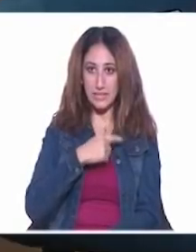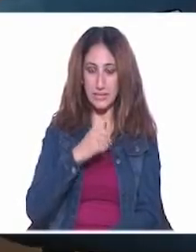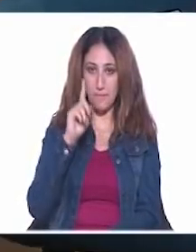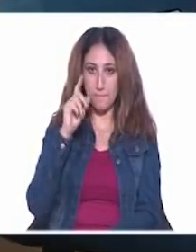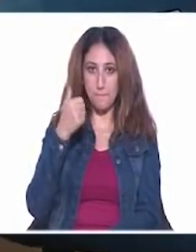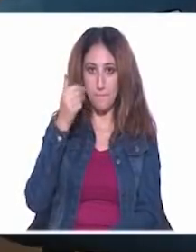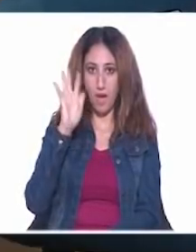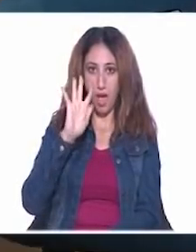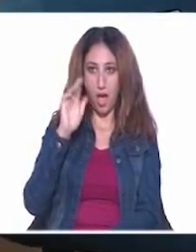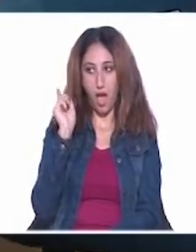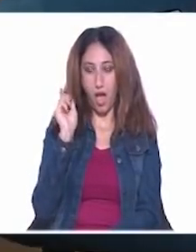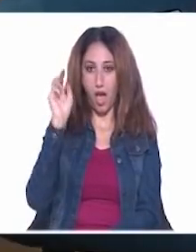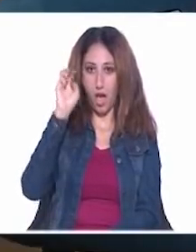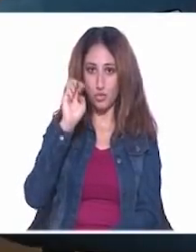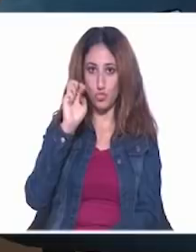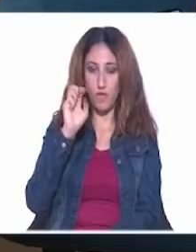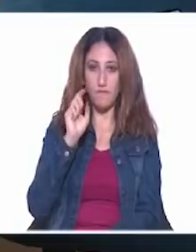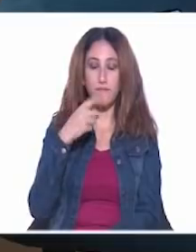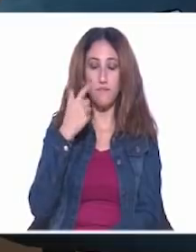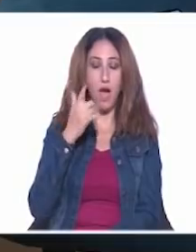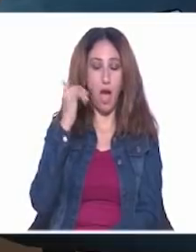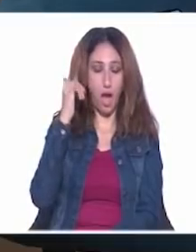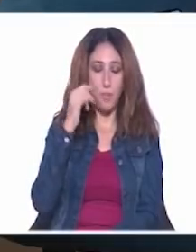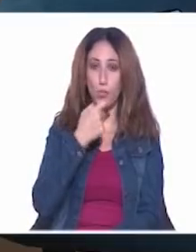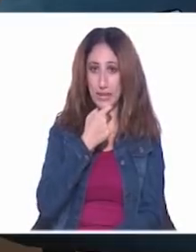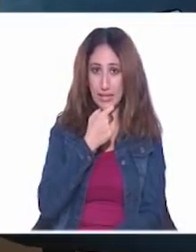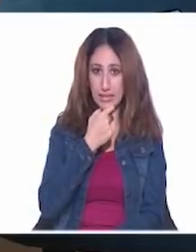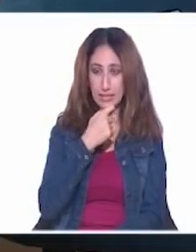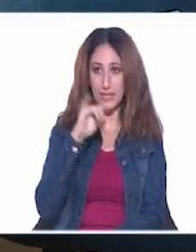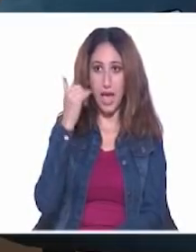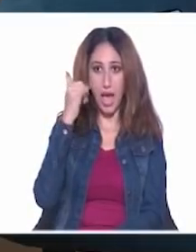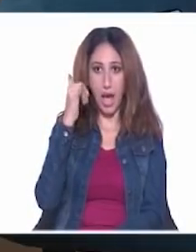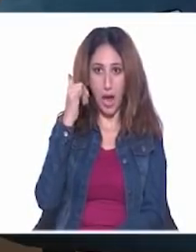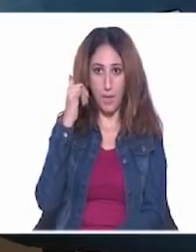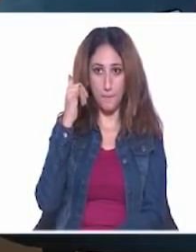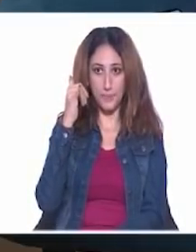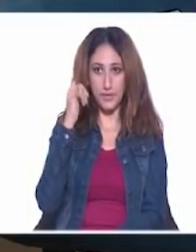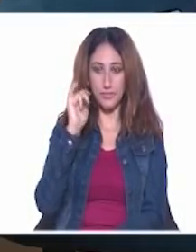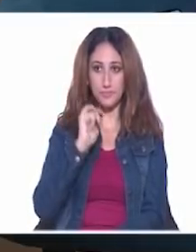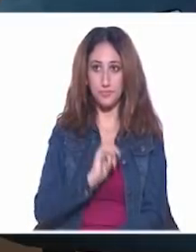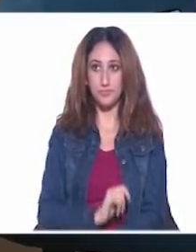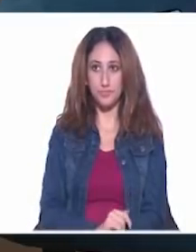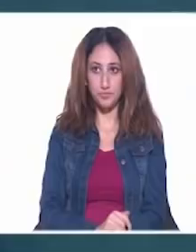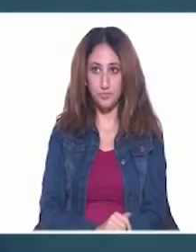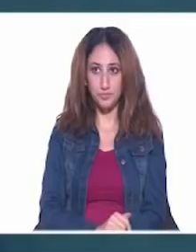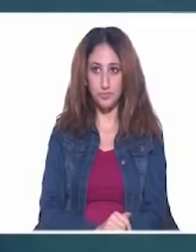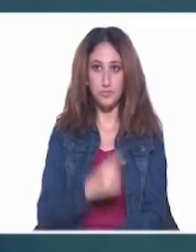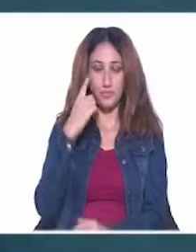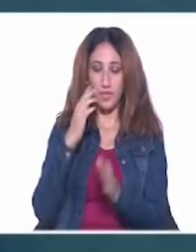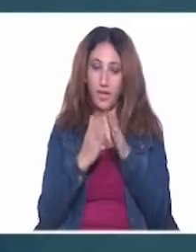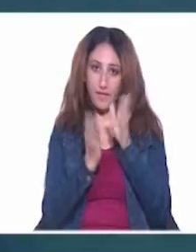اشرف. اشرف. انجليزي ولا عربي؟ عربي. عربي. سبيل كده اشرف بعد اذنك. الف. افتحي ايدك كده لو